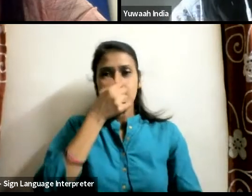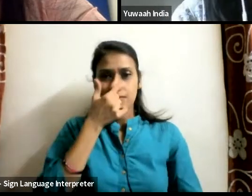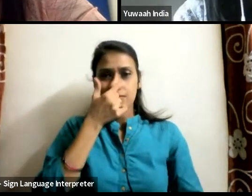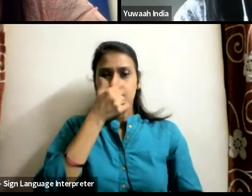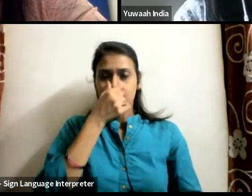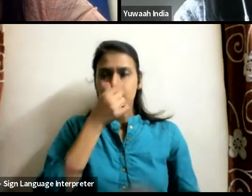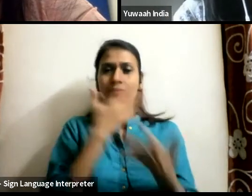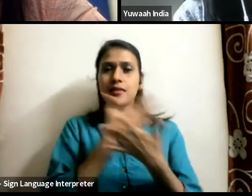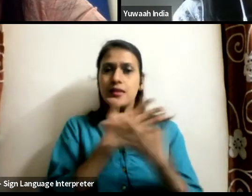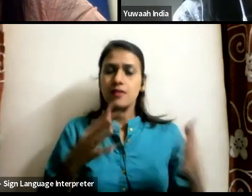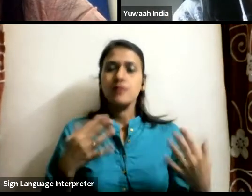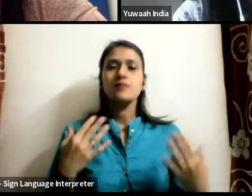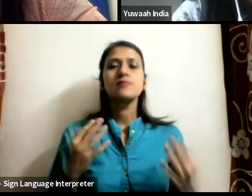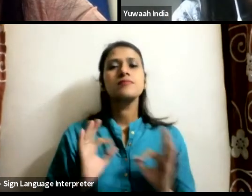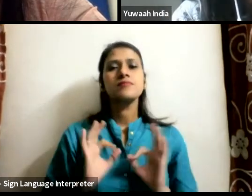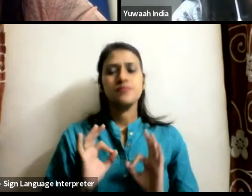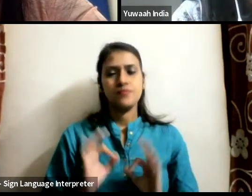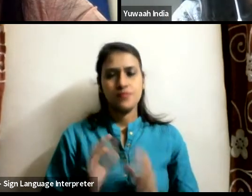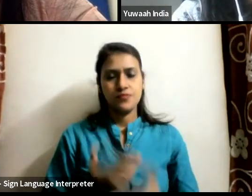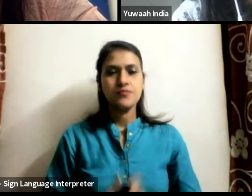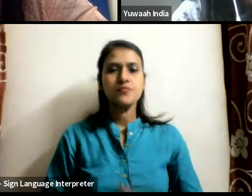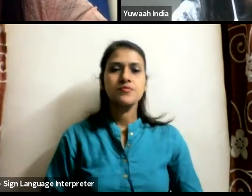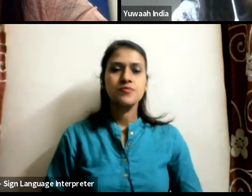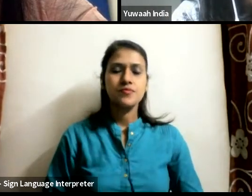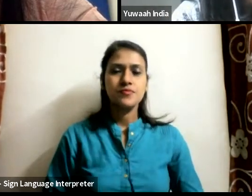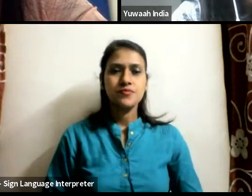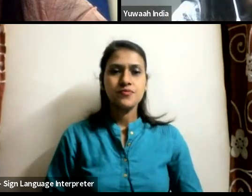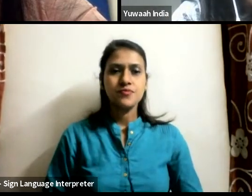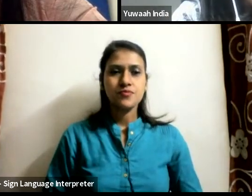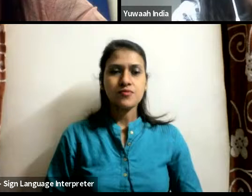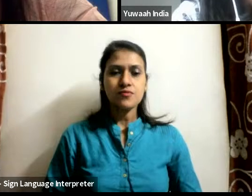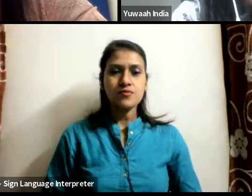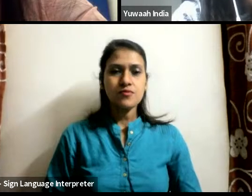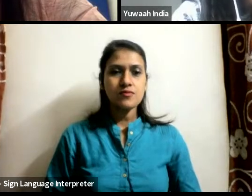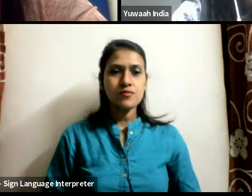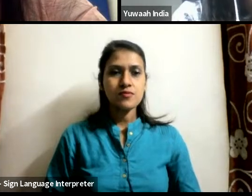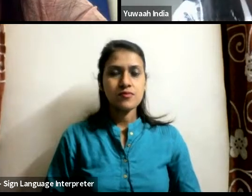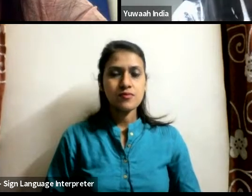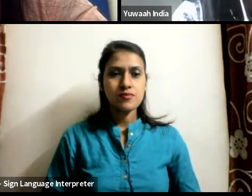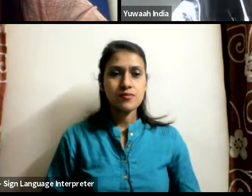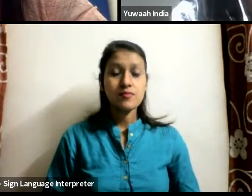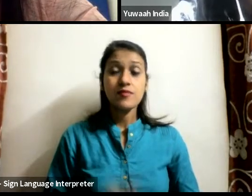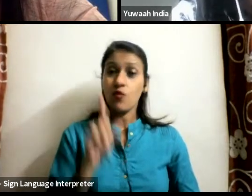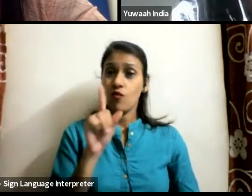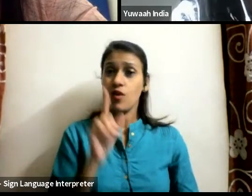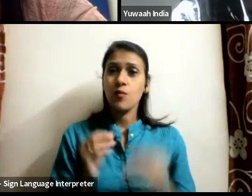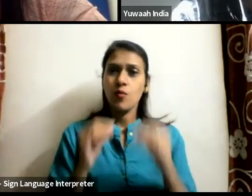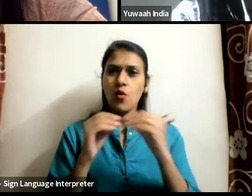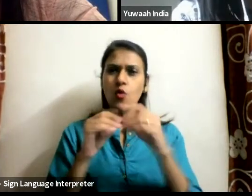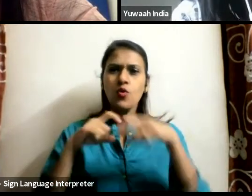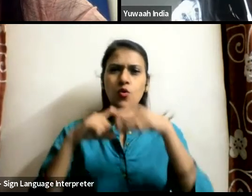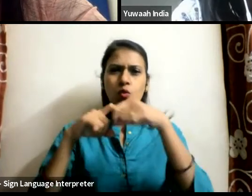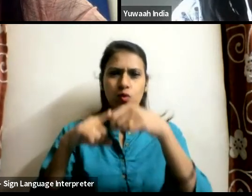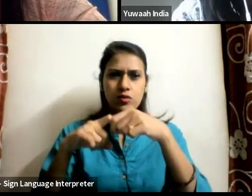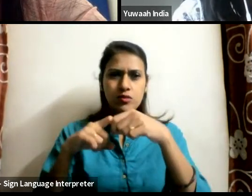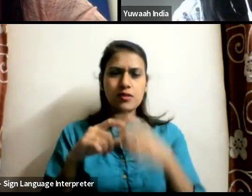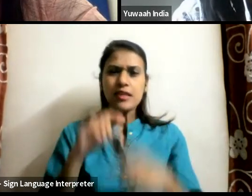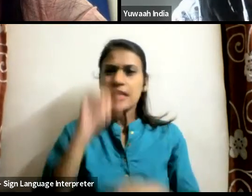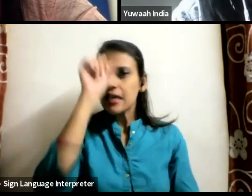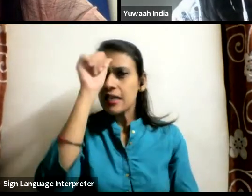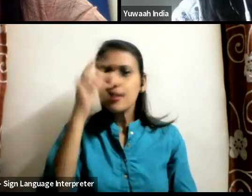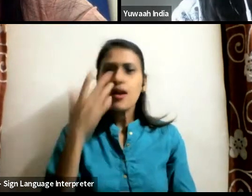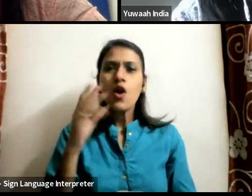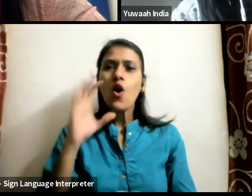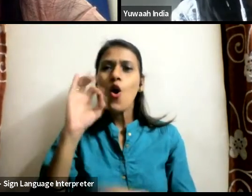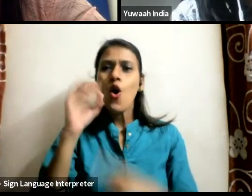एक्सरसाइजेस. some other questions, there's a request, आप फिर से समझा सकती हैं हिंदी में ऑक्सीमीटर